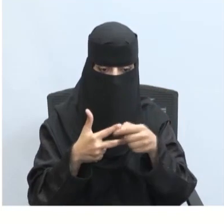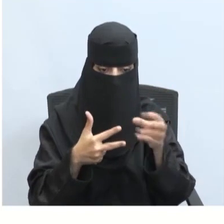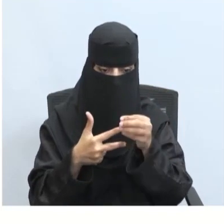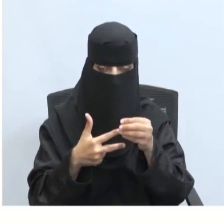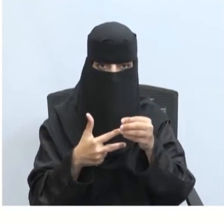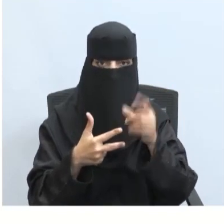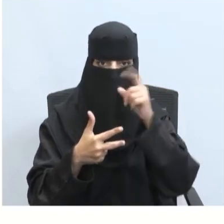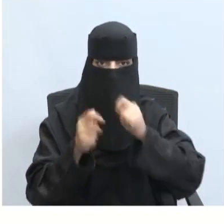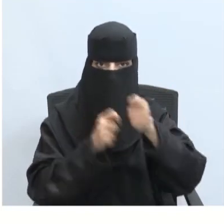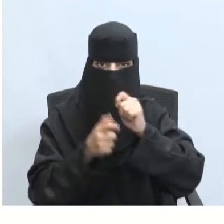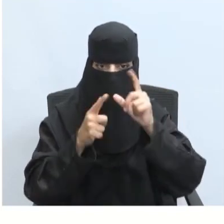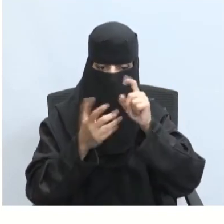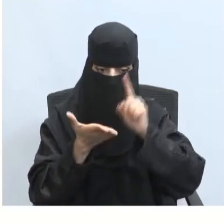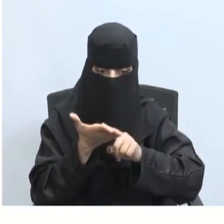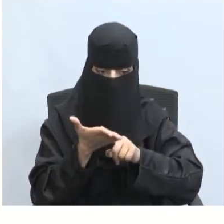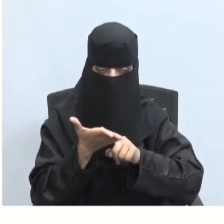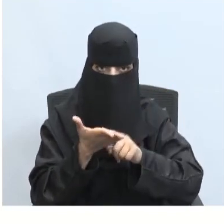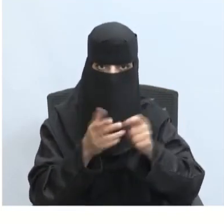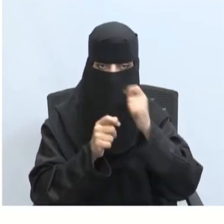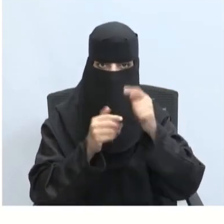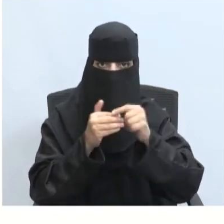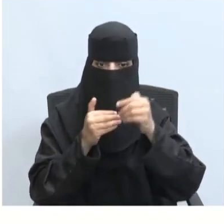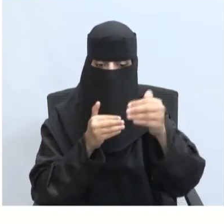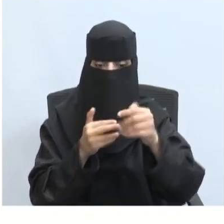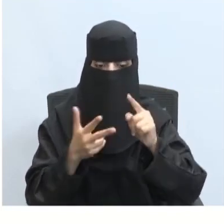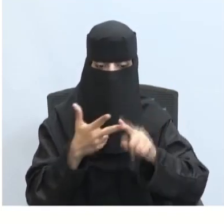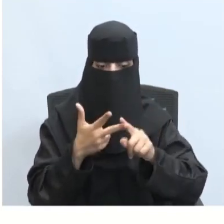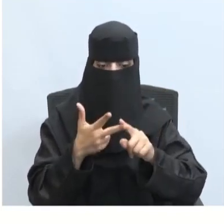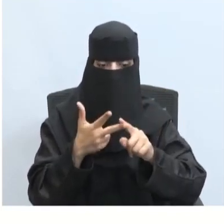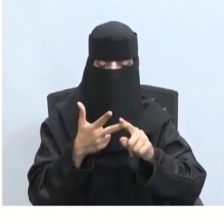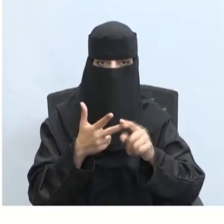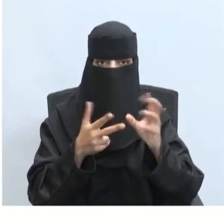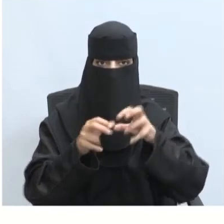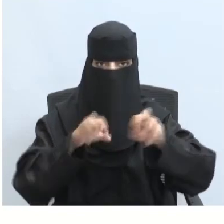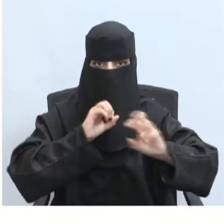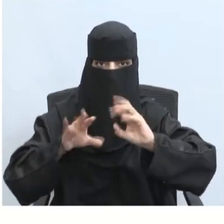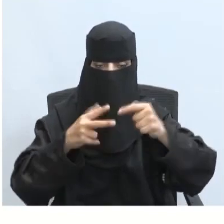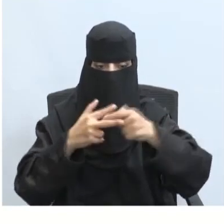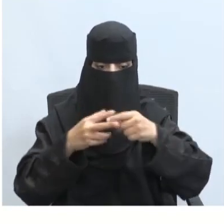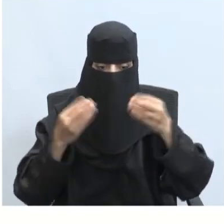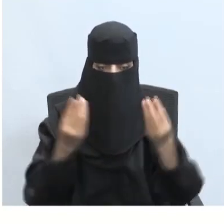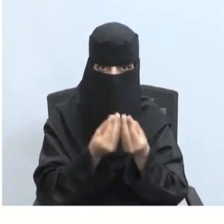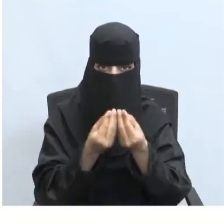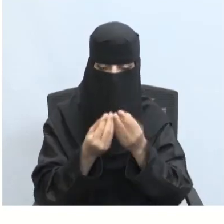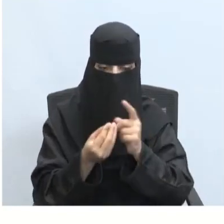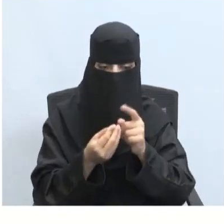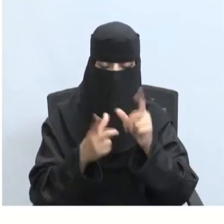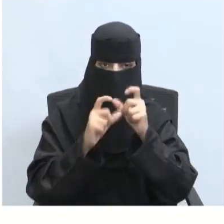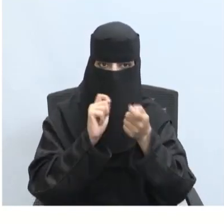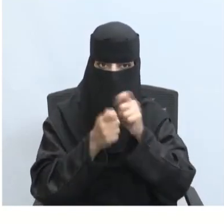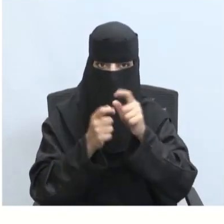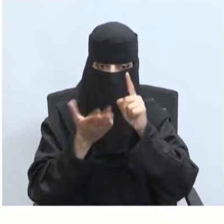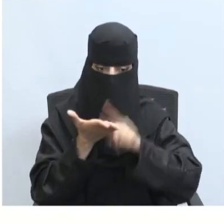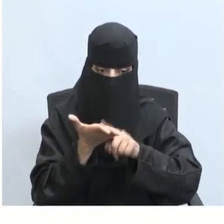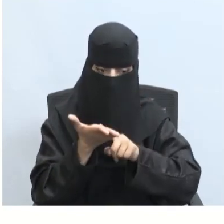الضوء تكون صور حقيقيه تعالج طول النظر تجمع الضوء تكون صور خياليه او تعالج قصر